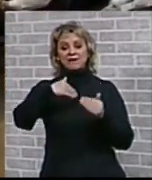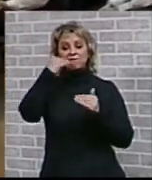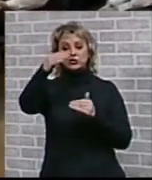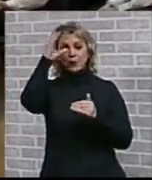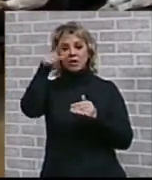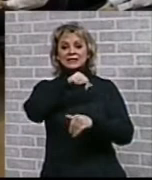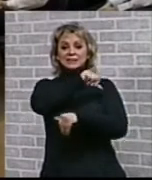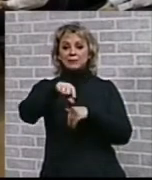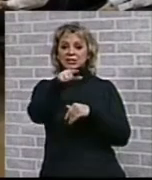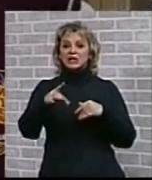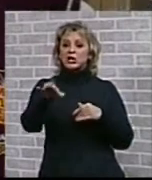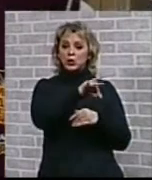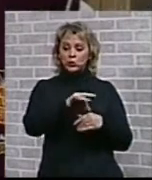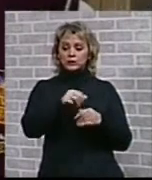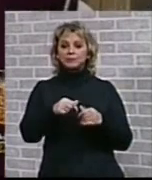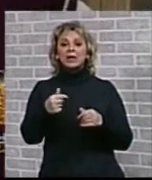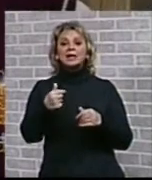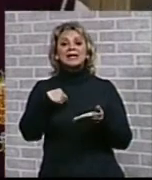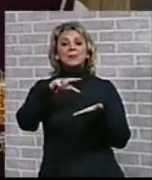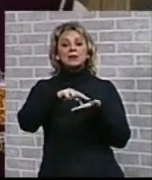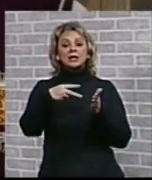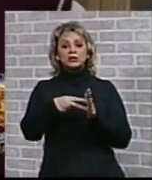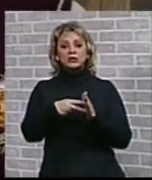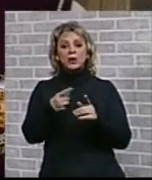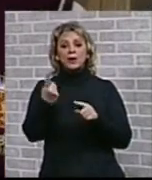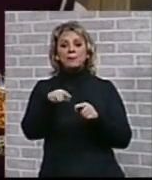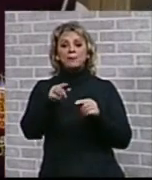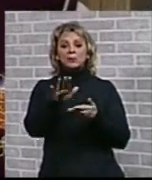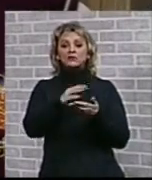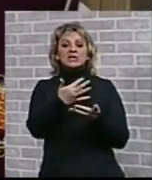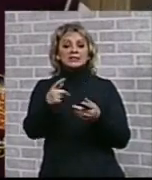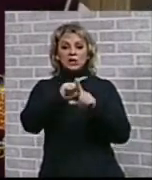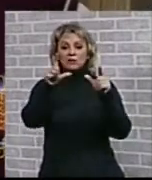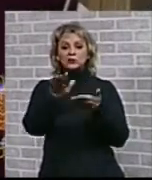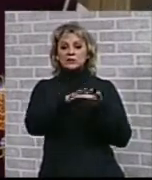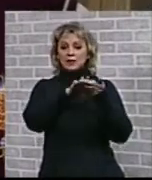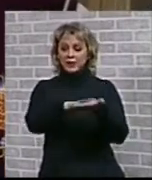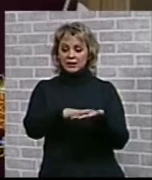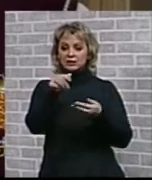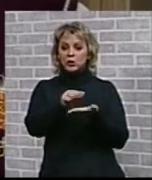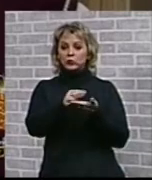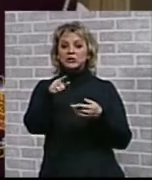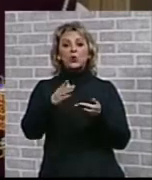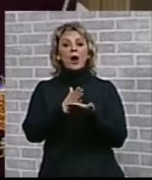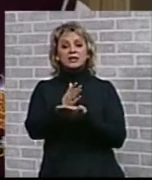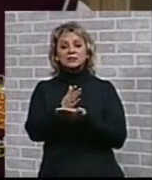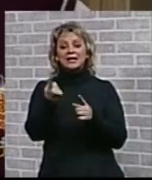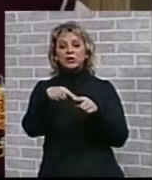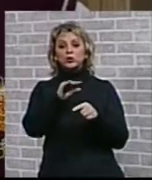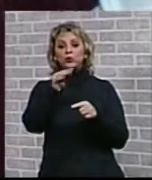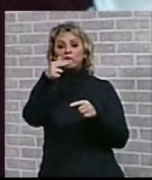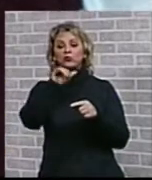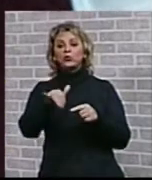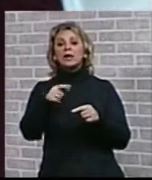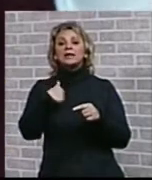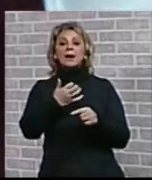образованием за пределы региона. Я планирую подать документы в несколько вузов, но ориентировочно это ЮФУ.